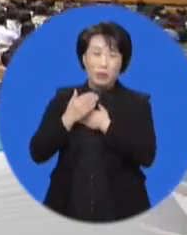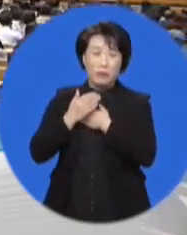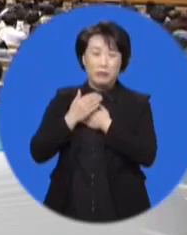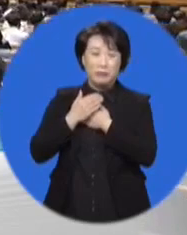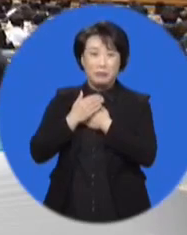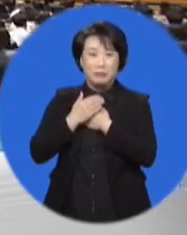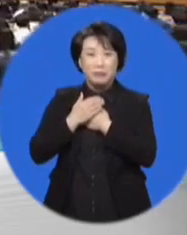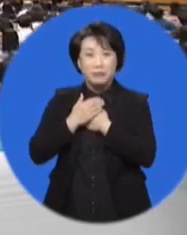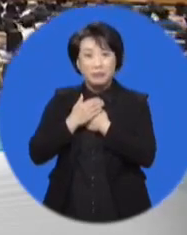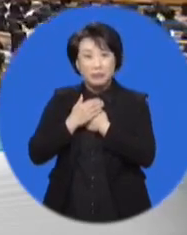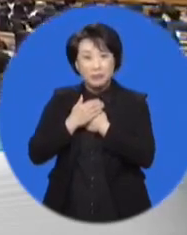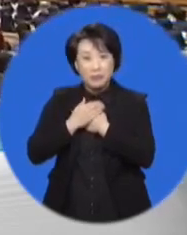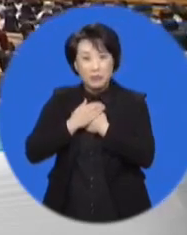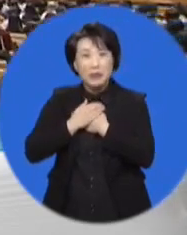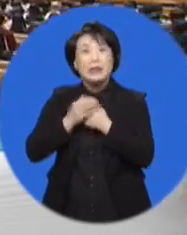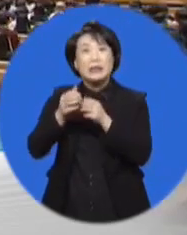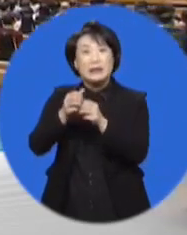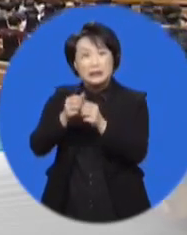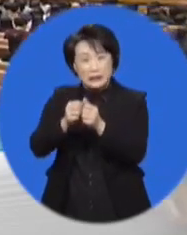온몸